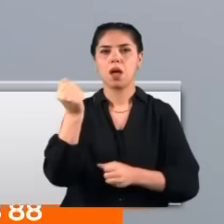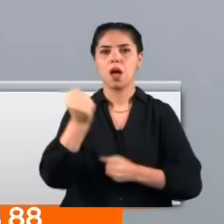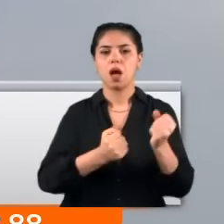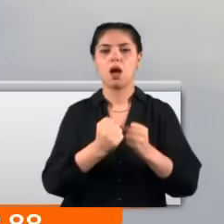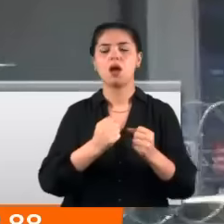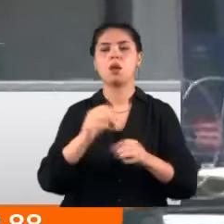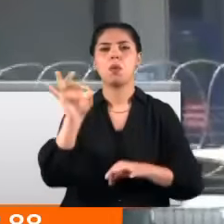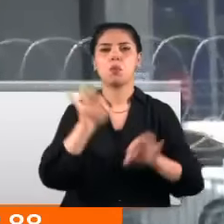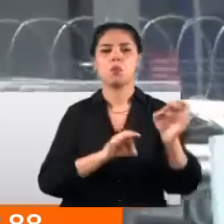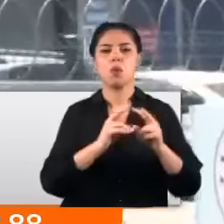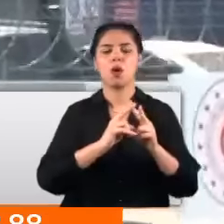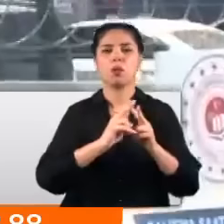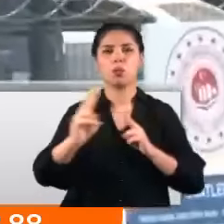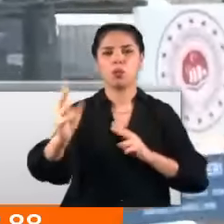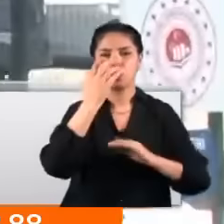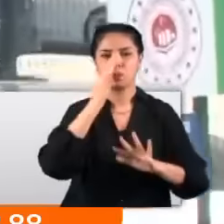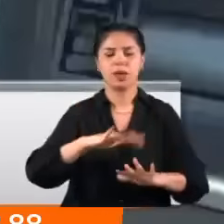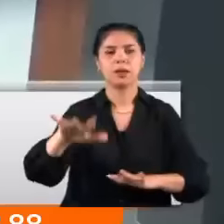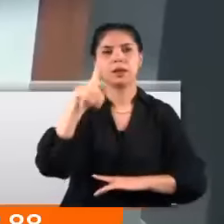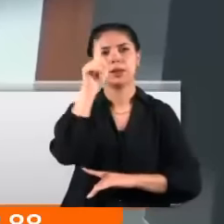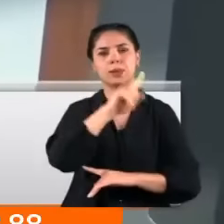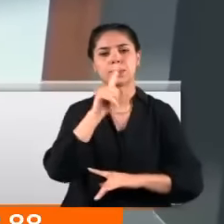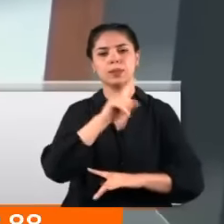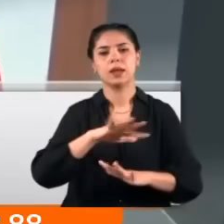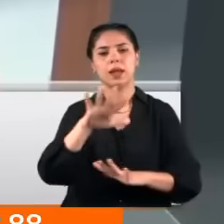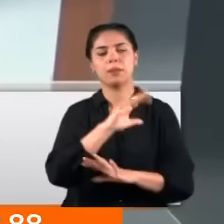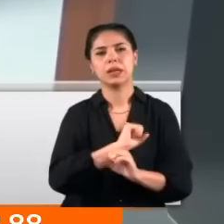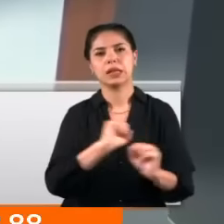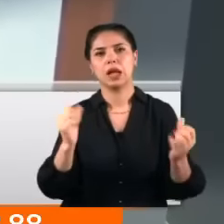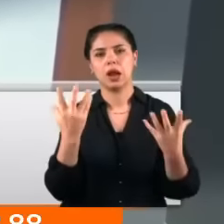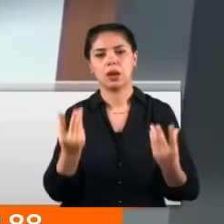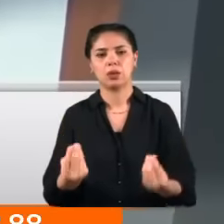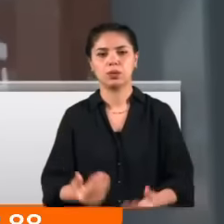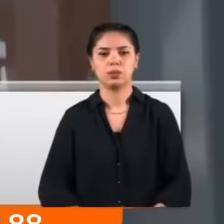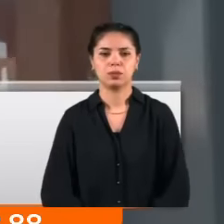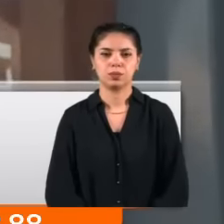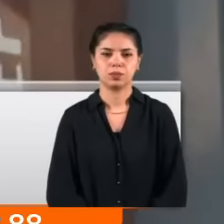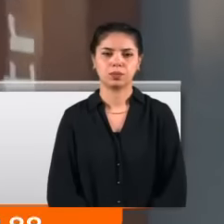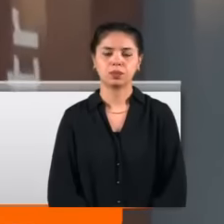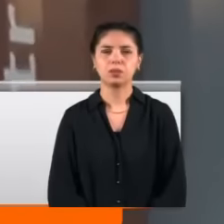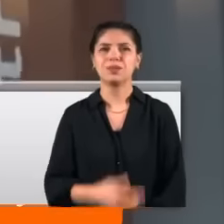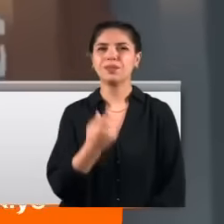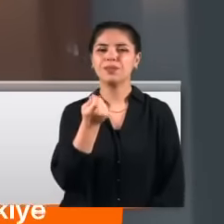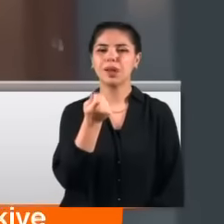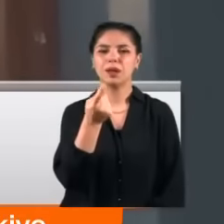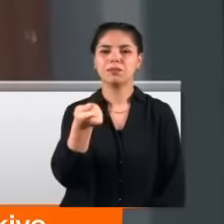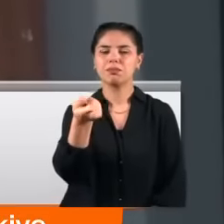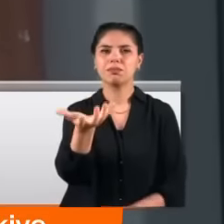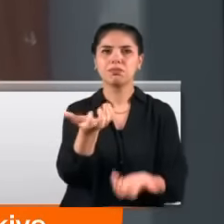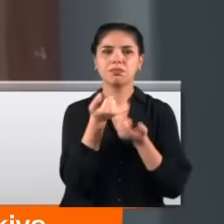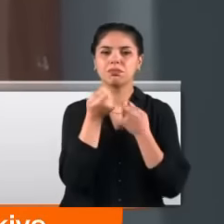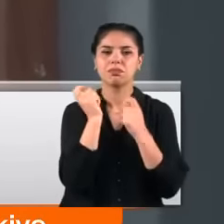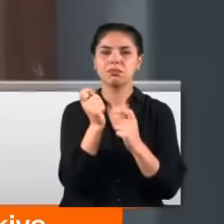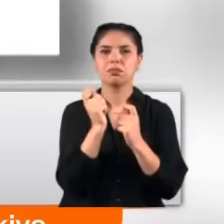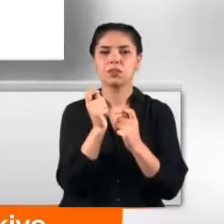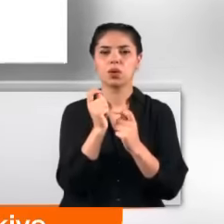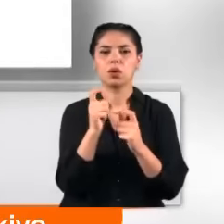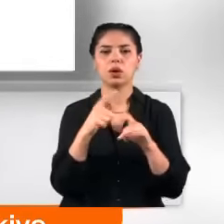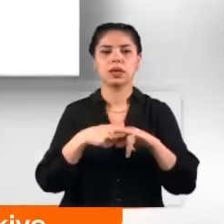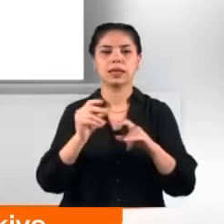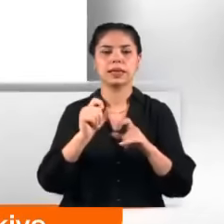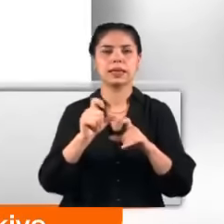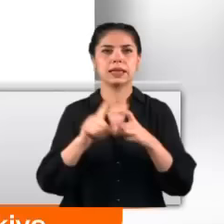kuyruğu bekleyenler de mavi ekran mağduru oldu. Ödedim, hatta 3 bankaya denedim, olmadı nedense. ATM'lerde de durum benzerdi. Hisselerinde